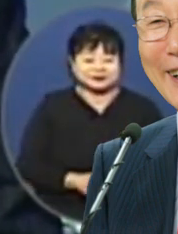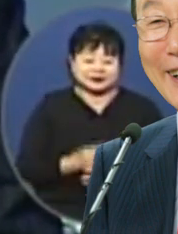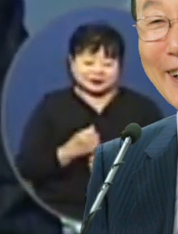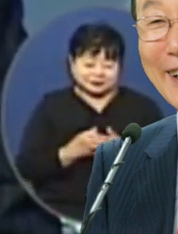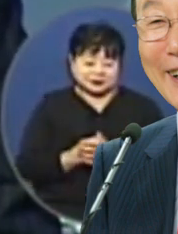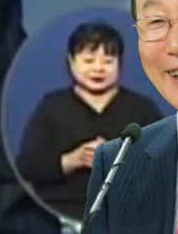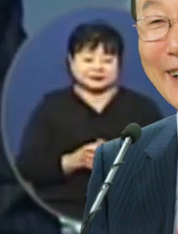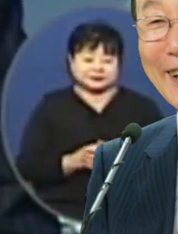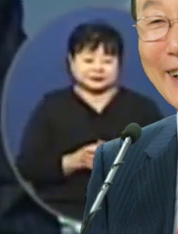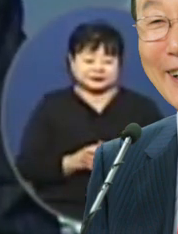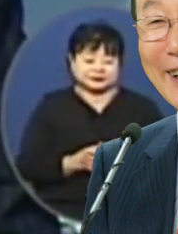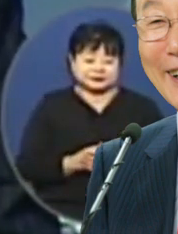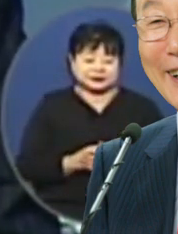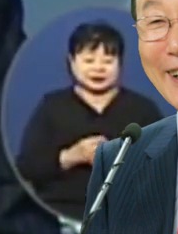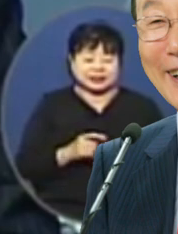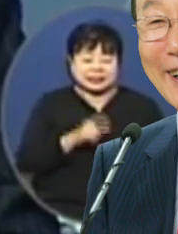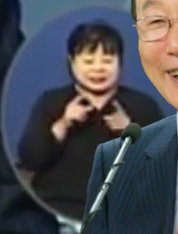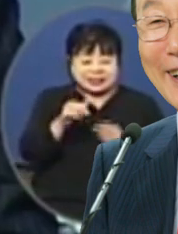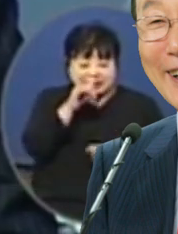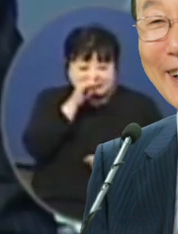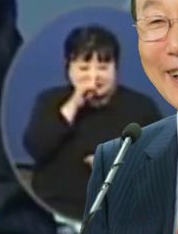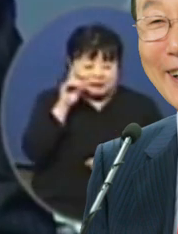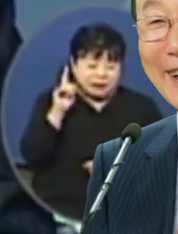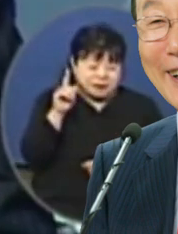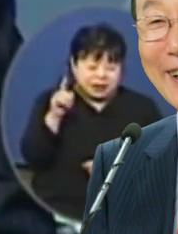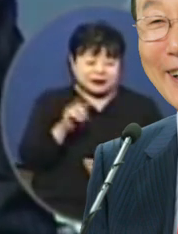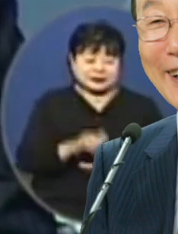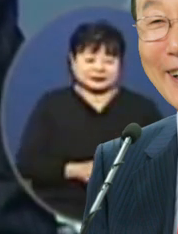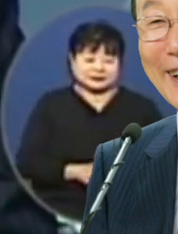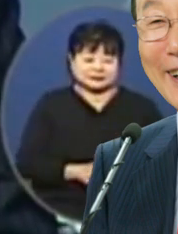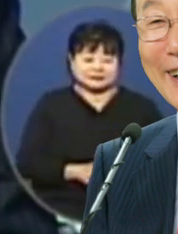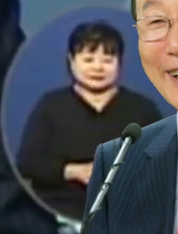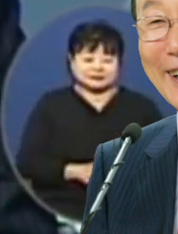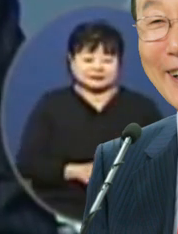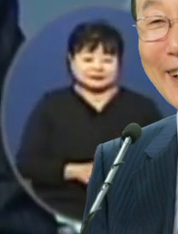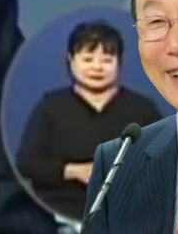그러므로 살아있는 매일매일